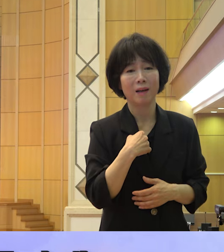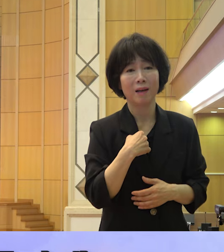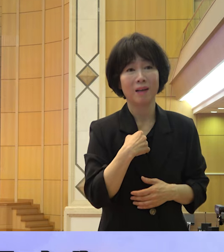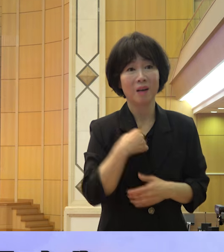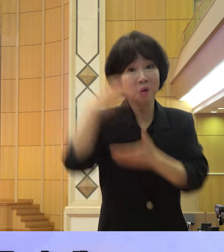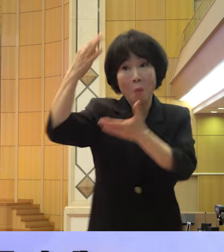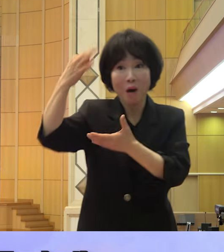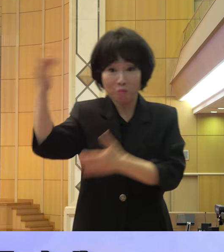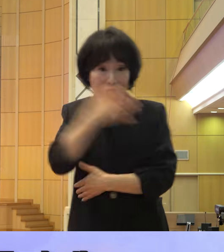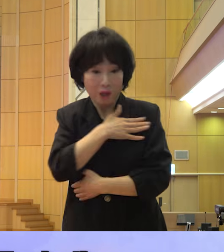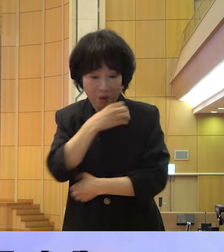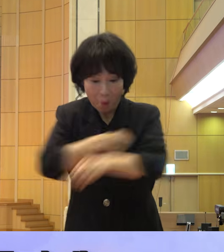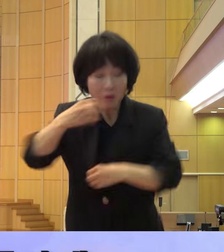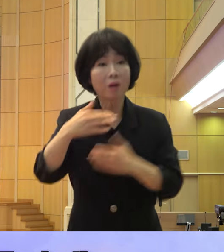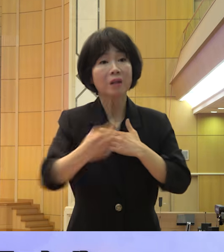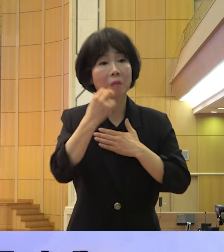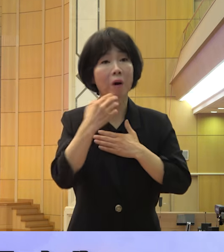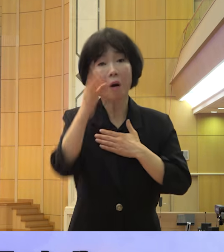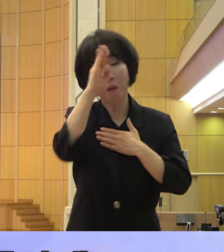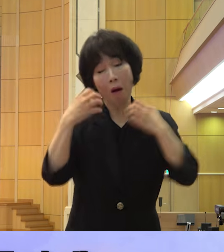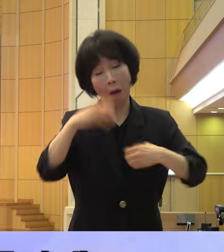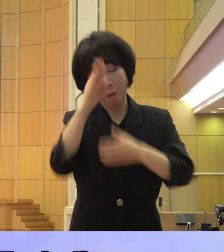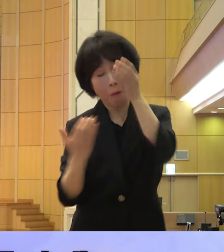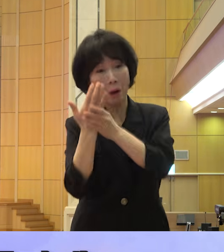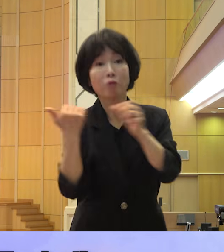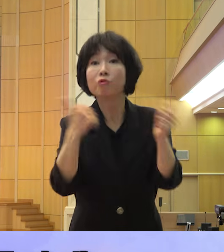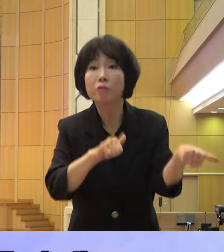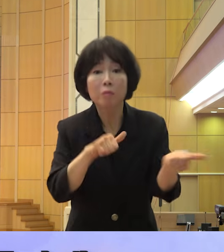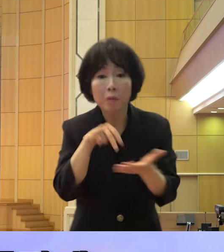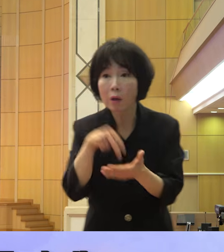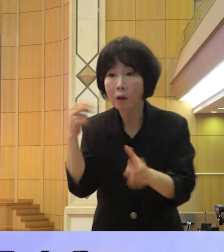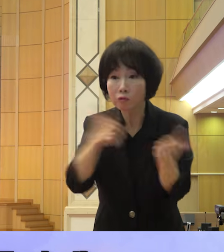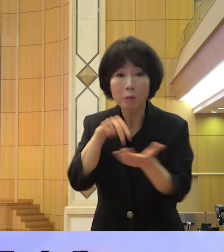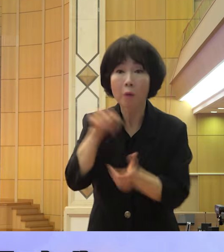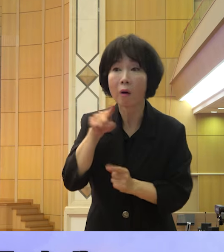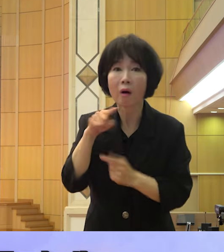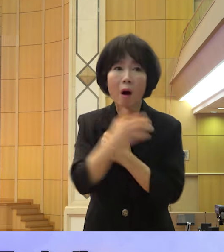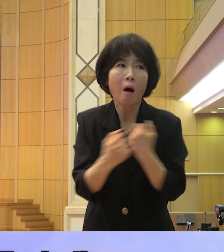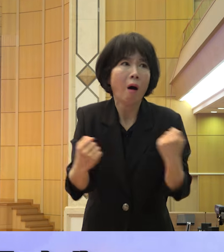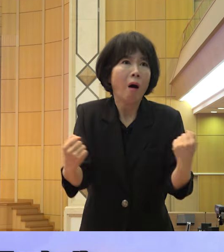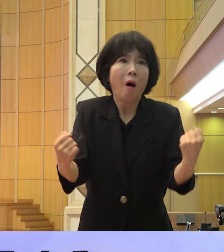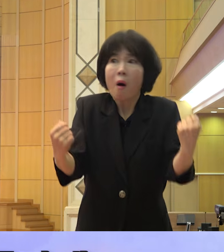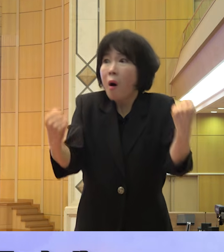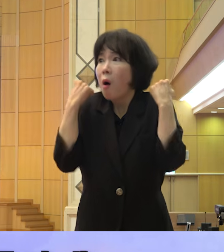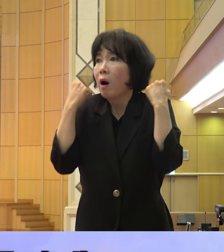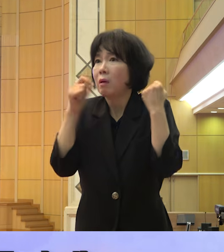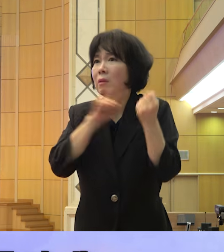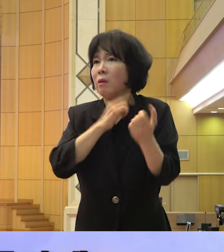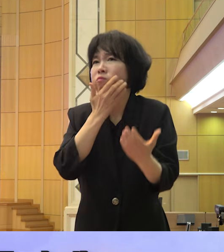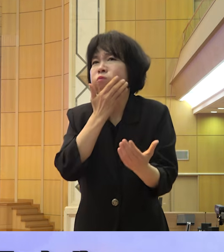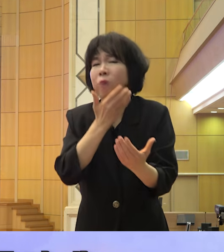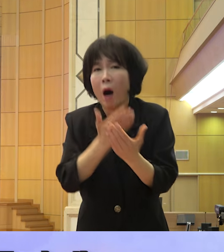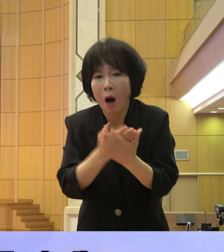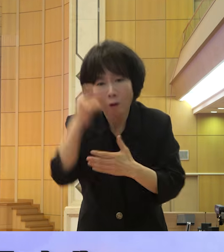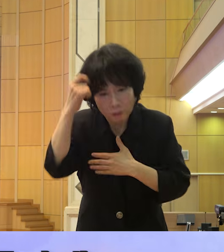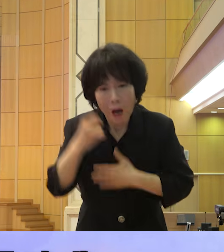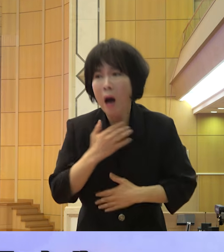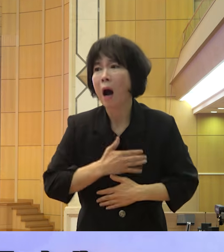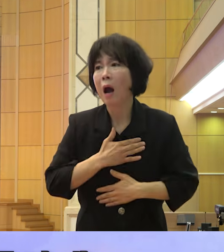병들어 죽게 돼 보세요. 병들어 봐야 건강의 귀중성도 알게